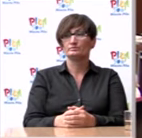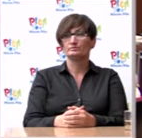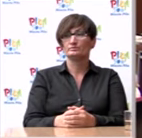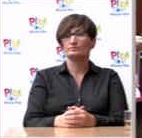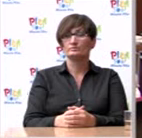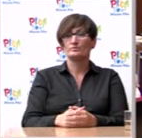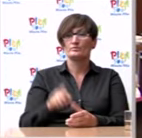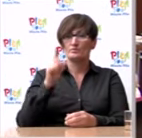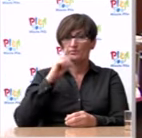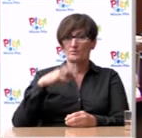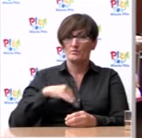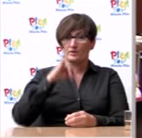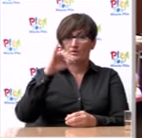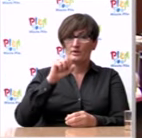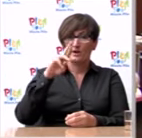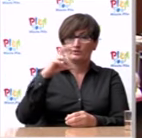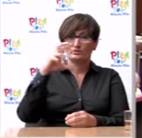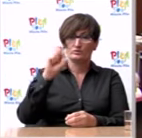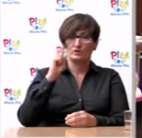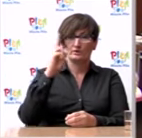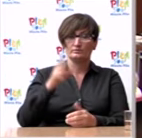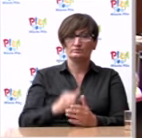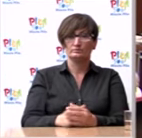Bardzo proszę, pan przewodniczący Paweł Jarczak.